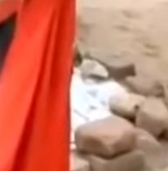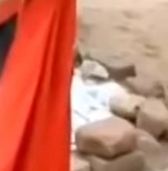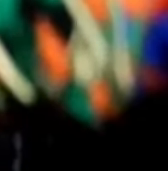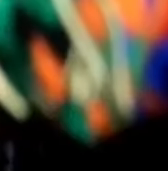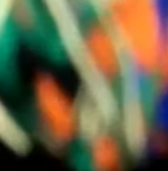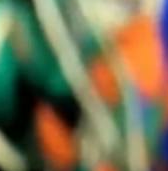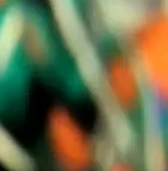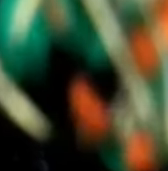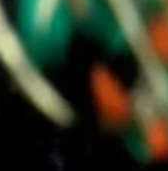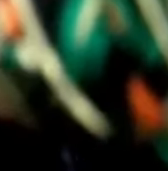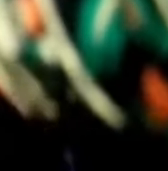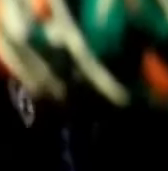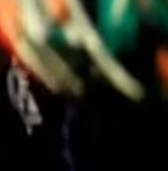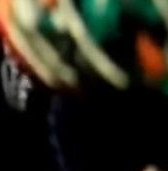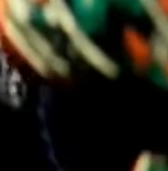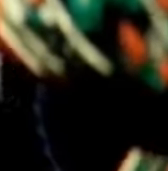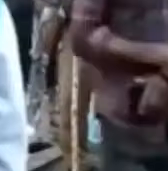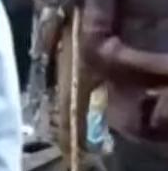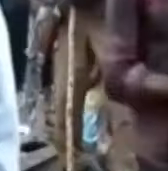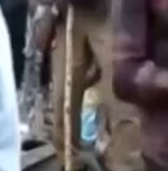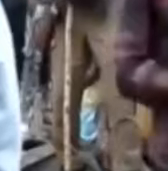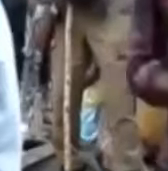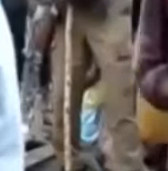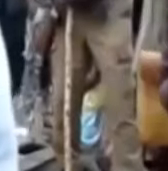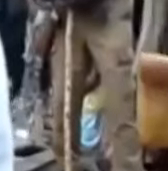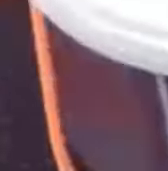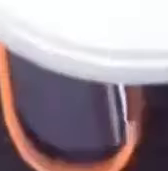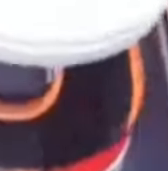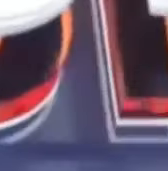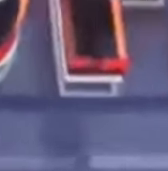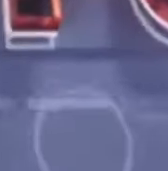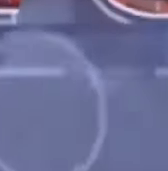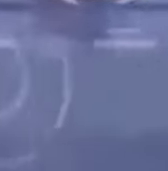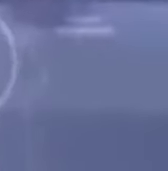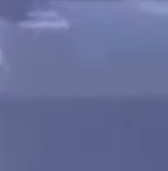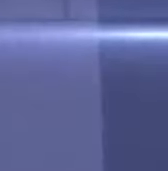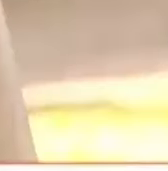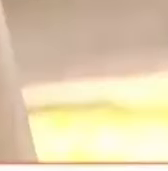emisale n'aweebwa ekitanda. Gavumenti tuyambe.